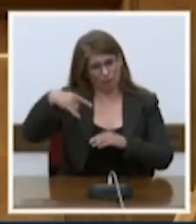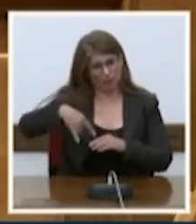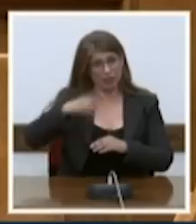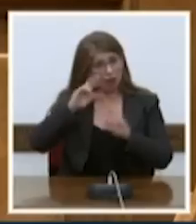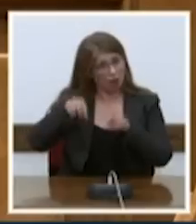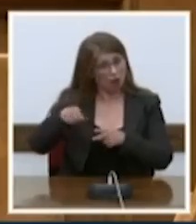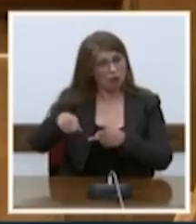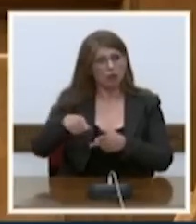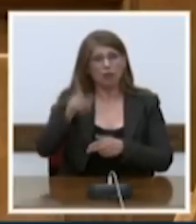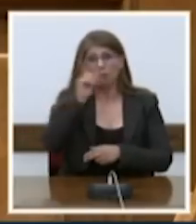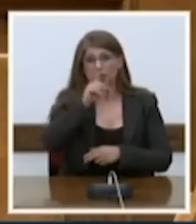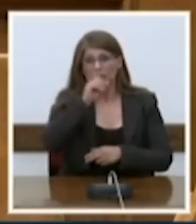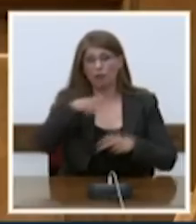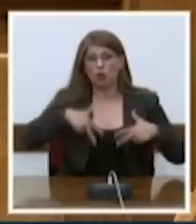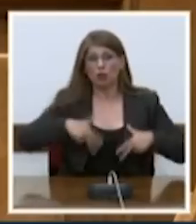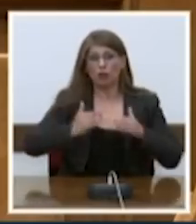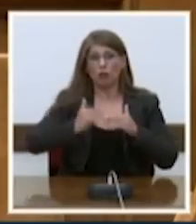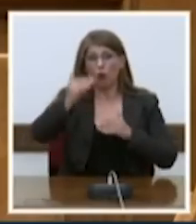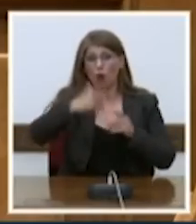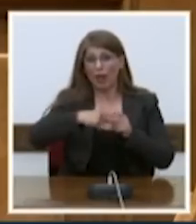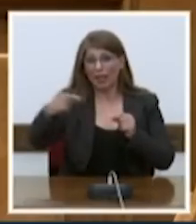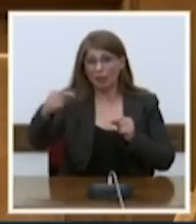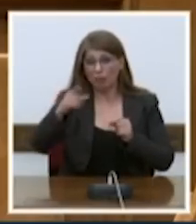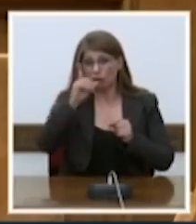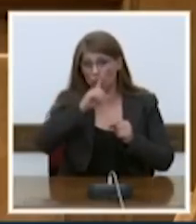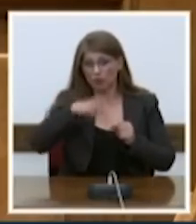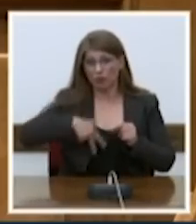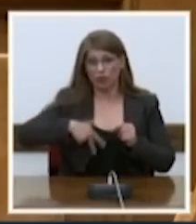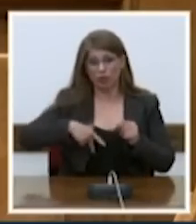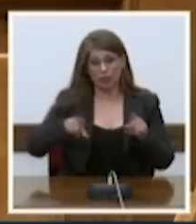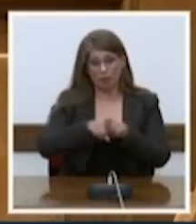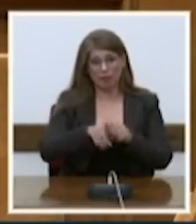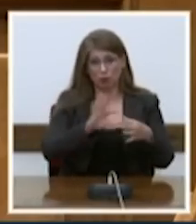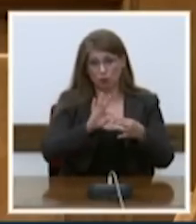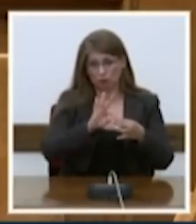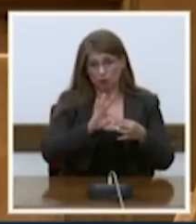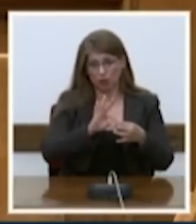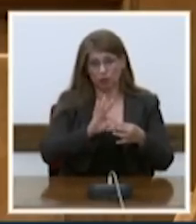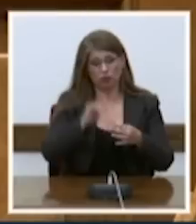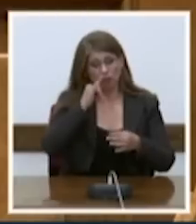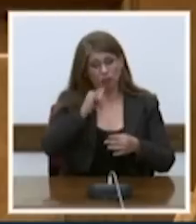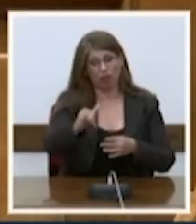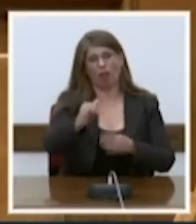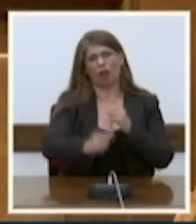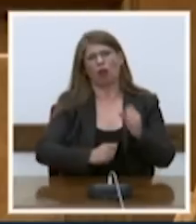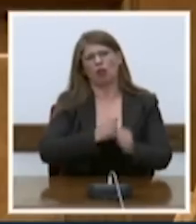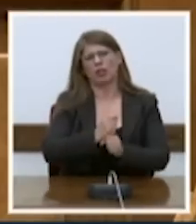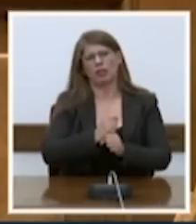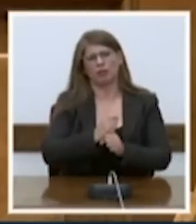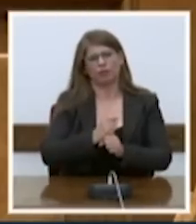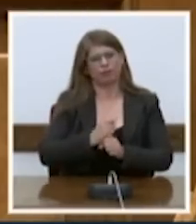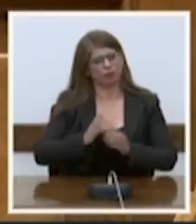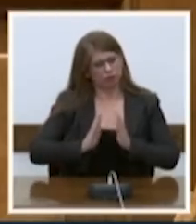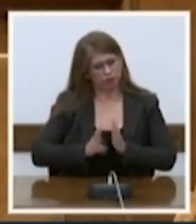του ψευδοκράτους της Βόρειας Κύπρου και μαζί με τους συμμάχους σας διαχρονικά προωθεί την αναγνώριση